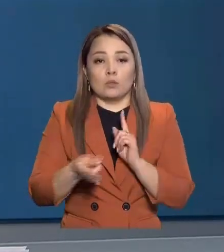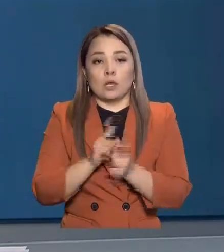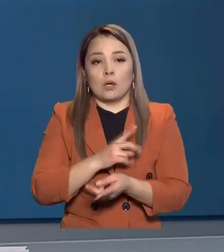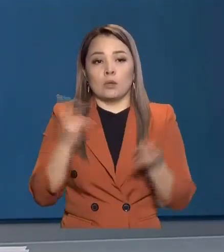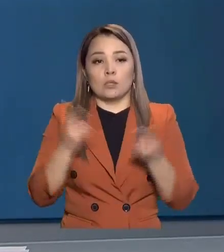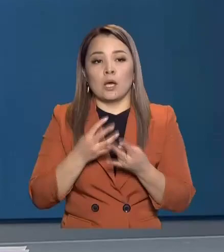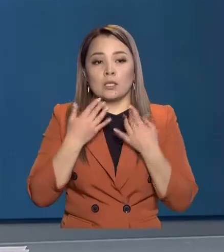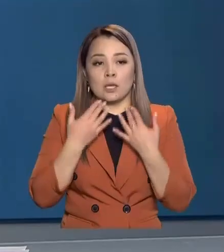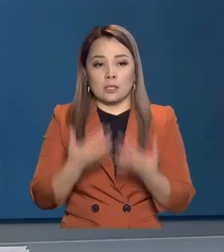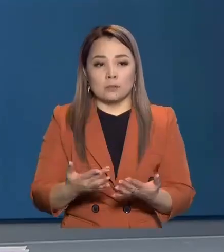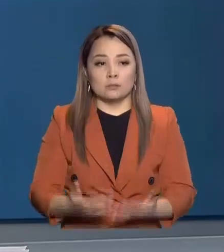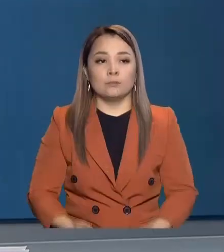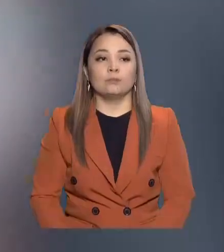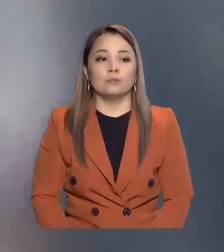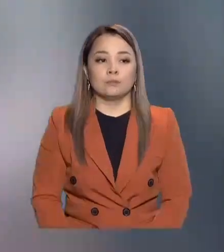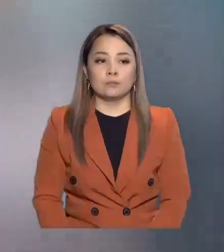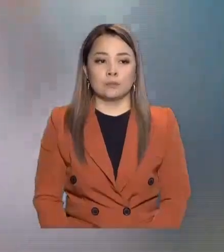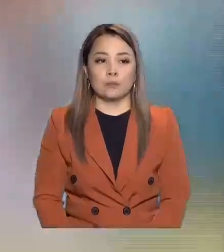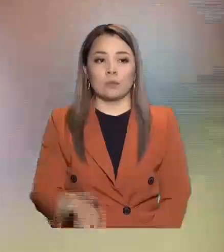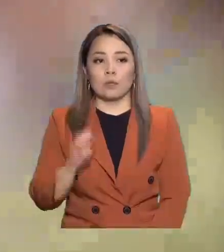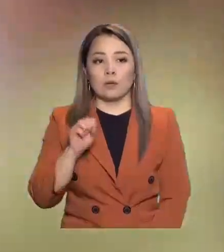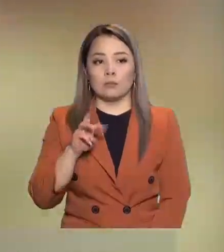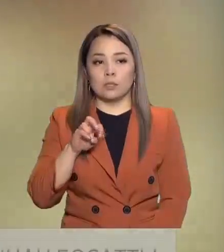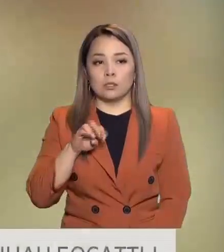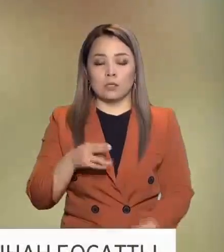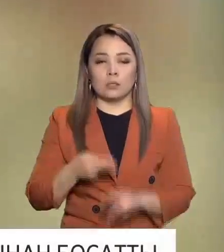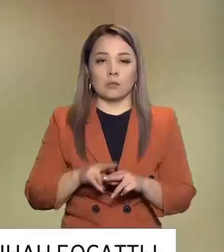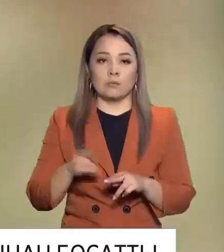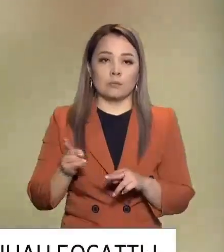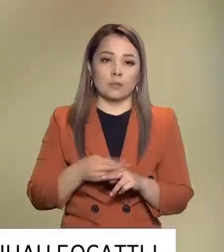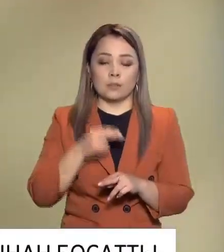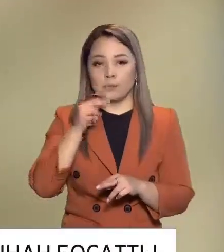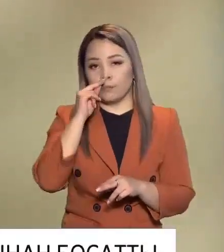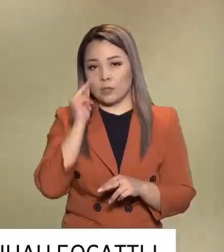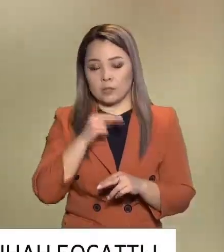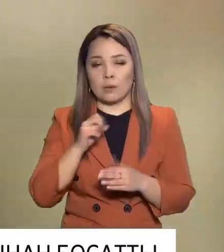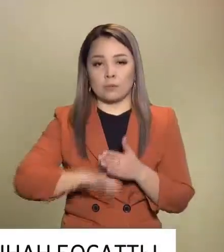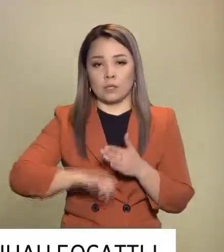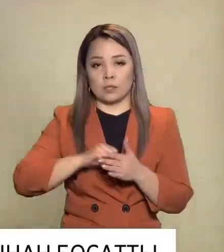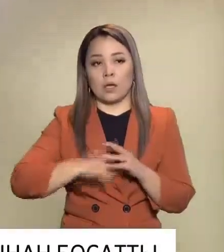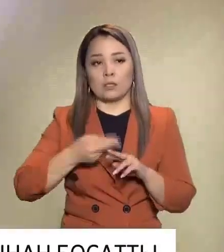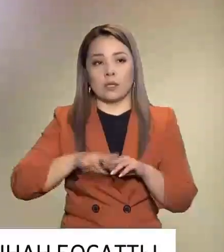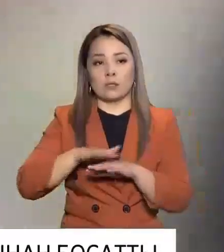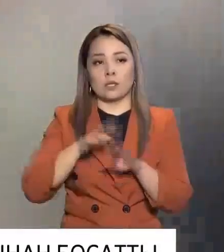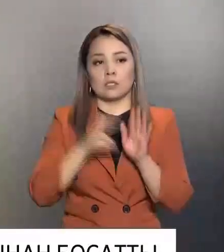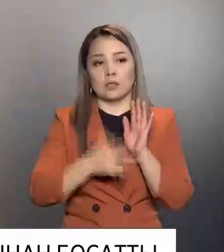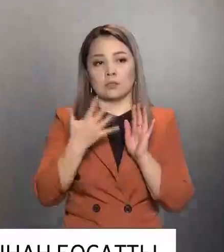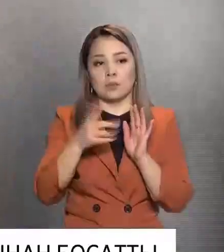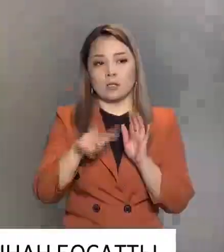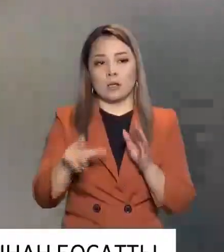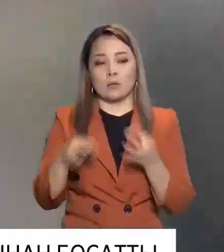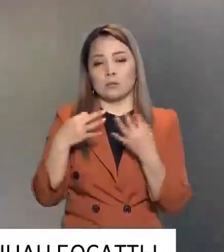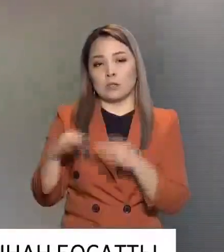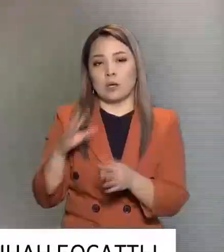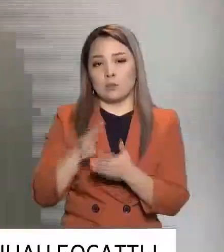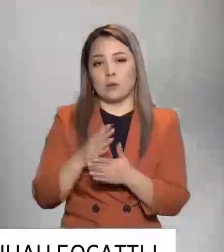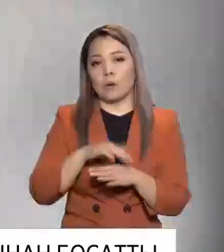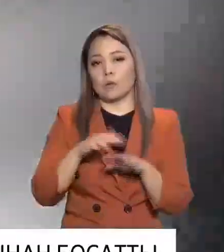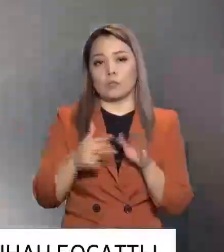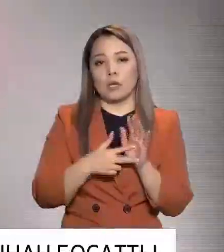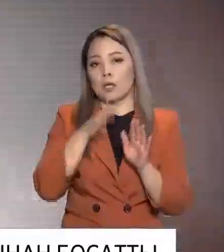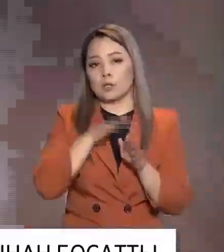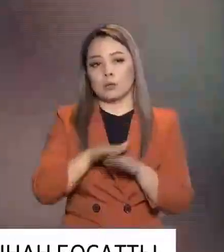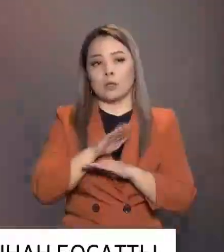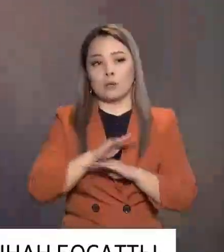керек деп отыр. Аманаттың мақсаты жазықсыз қамалғандарға араша түсу. Жартайда 85 адамды босатып алды. Араларында кәмелеттік